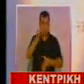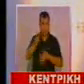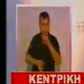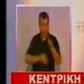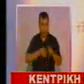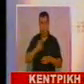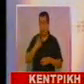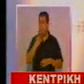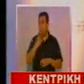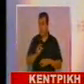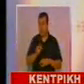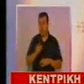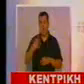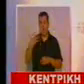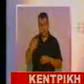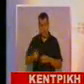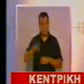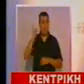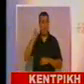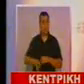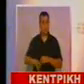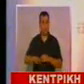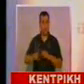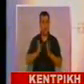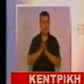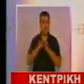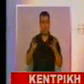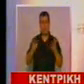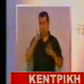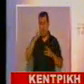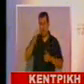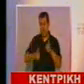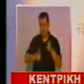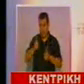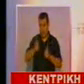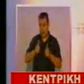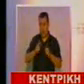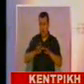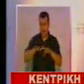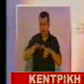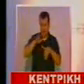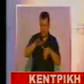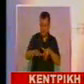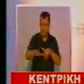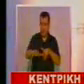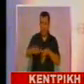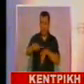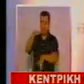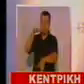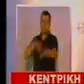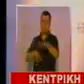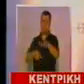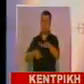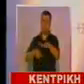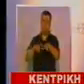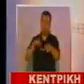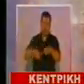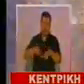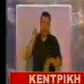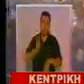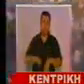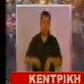υπάρχει κίνδυνος στις 17 του Ιούνιου, αντί να γίνει ένα βήμα μπρος, να γίνει ένα βήμα πίσω. Το βήμα μπρος,